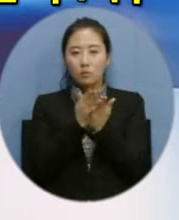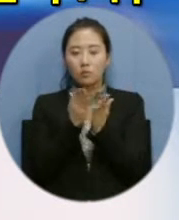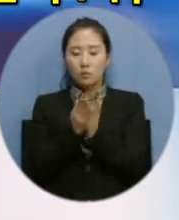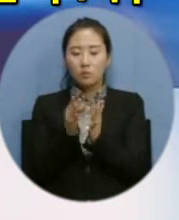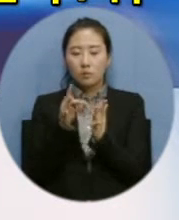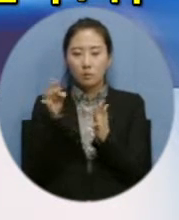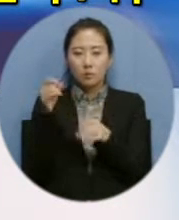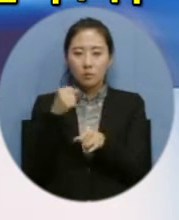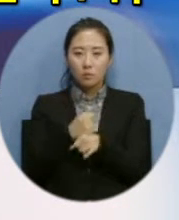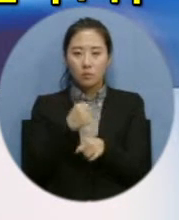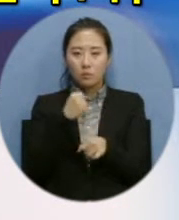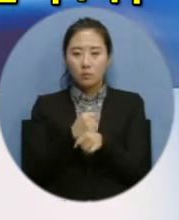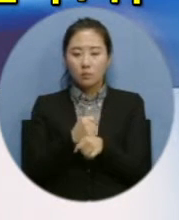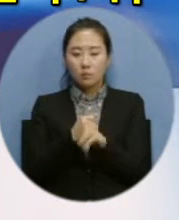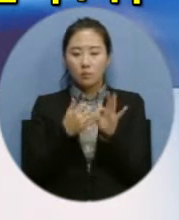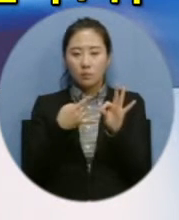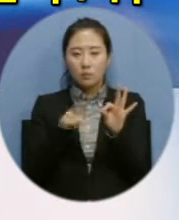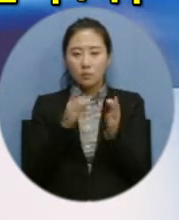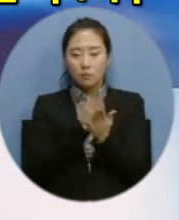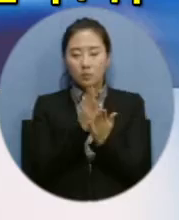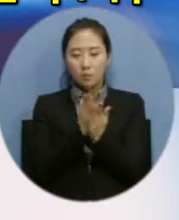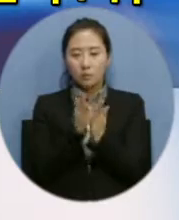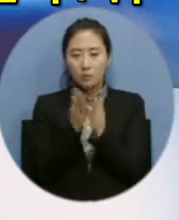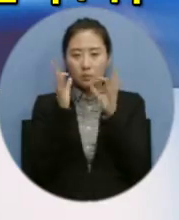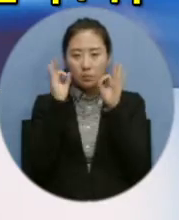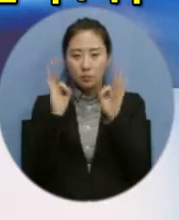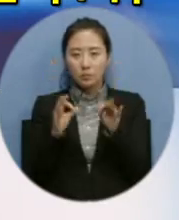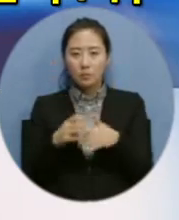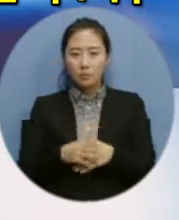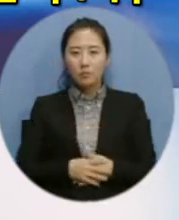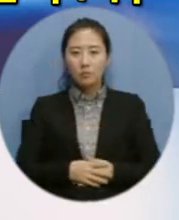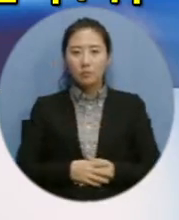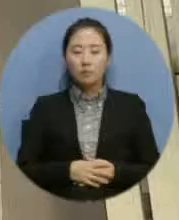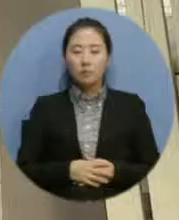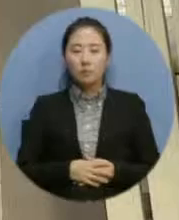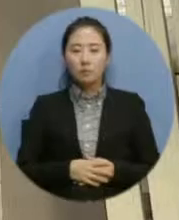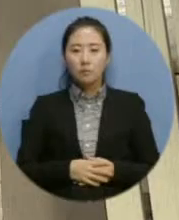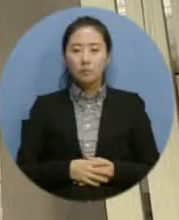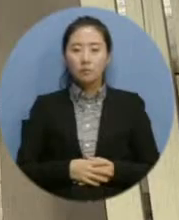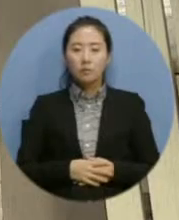꼽았습니다 종로구 10대 뉴스 서동철 기자가 정리했습니다